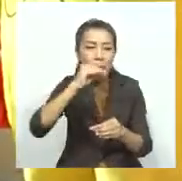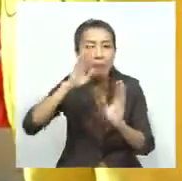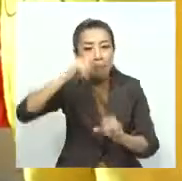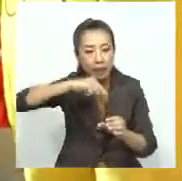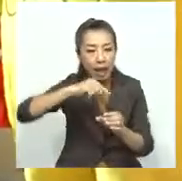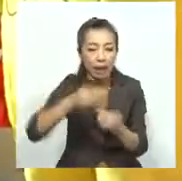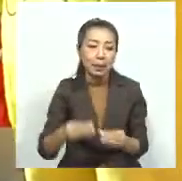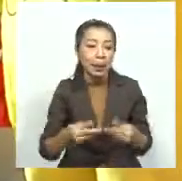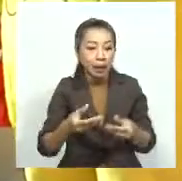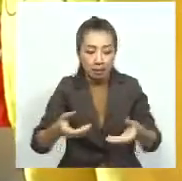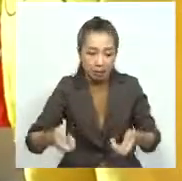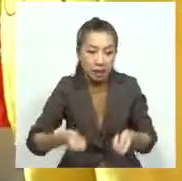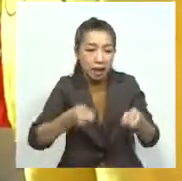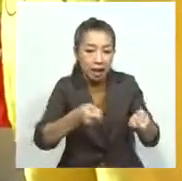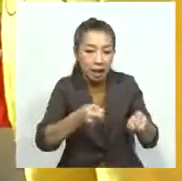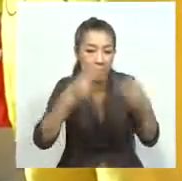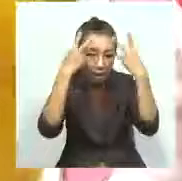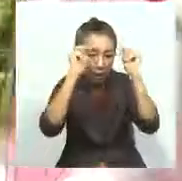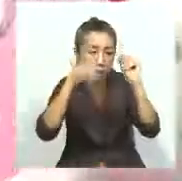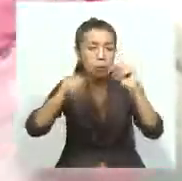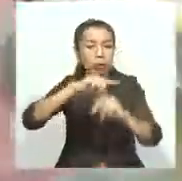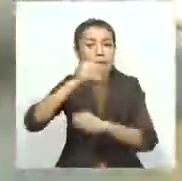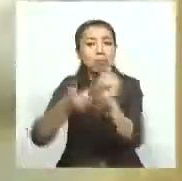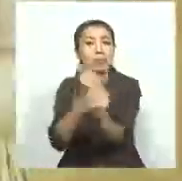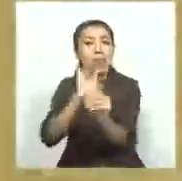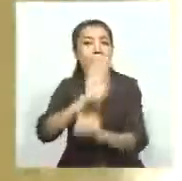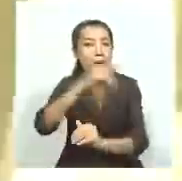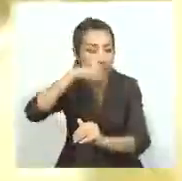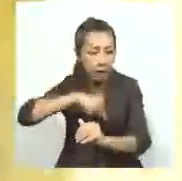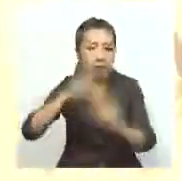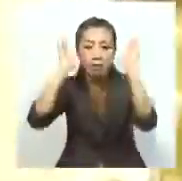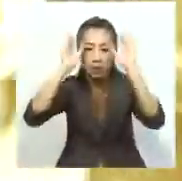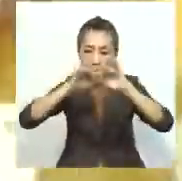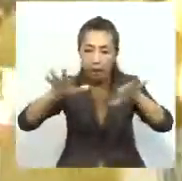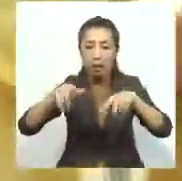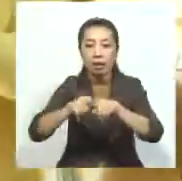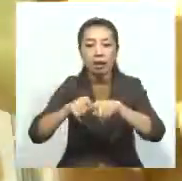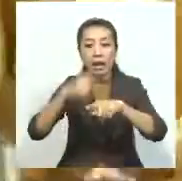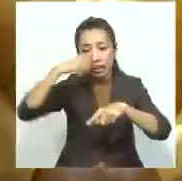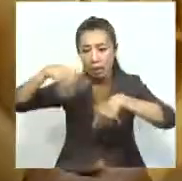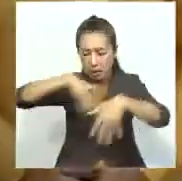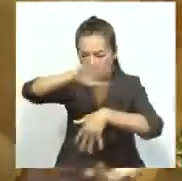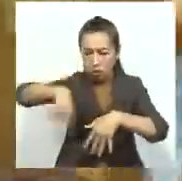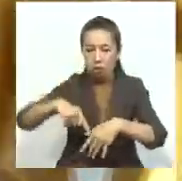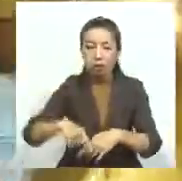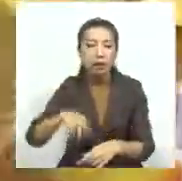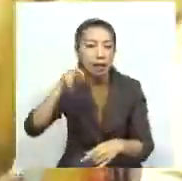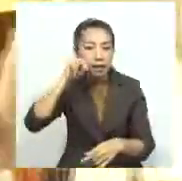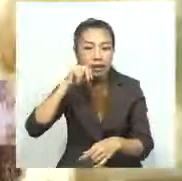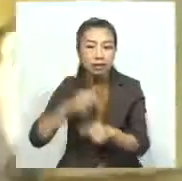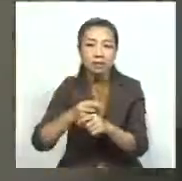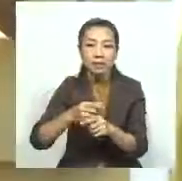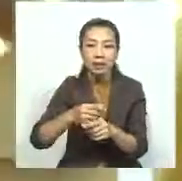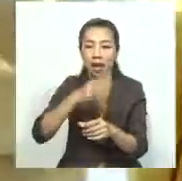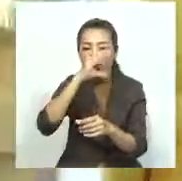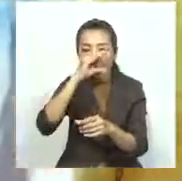นตรีตามโครงการรักประเพณีปีใหม่ไทยเพื่อประชาสัมพันธ์และรณรงค์ให้คนไทยหันมาใช้น้ำอบไทยในช่วงเท